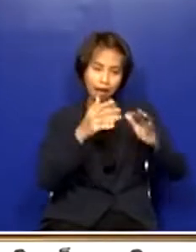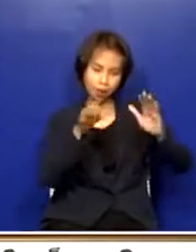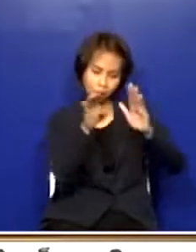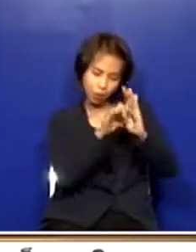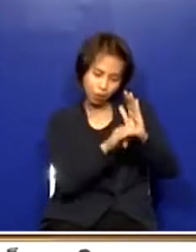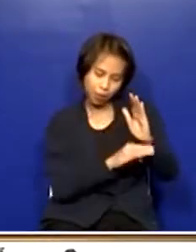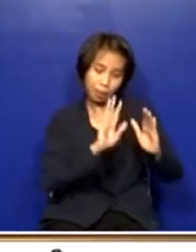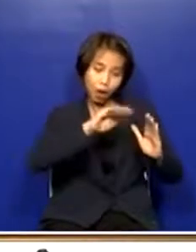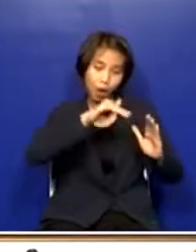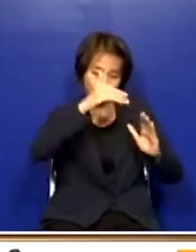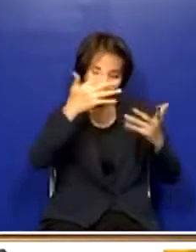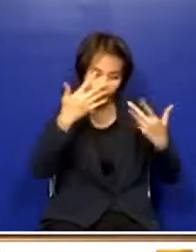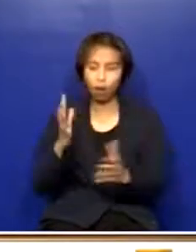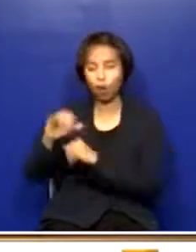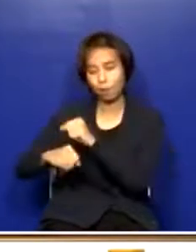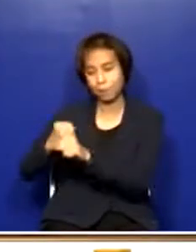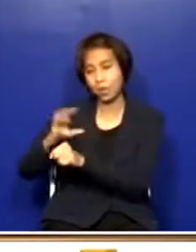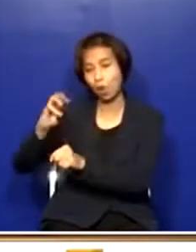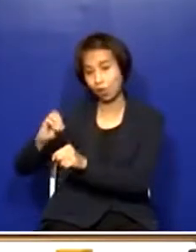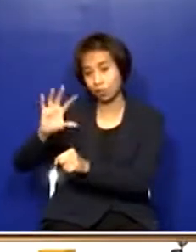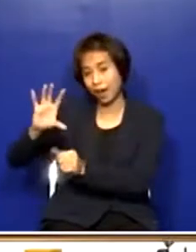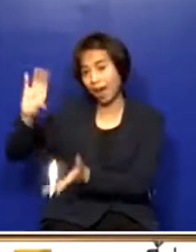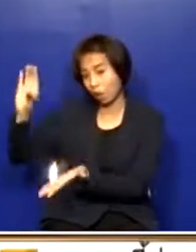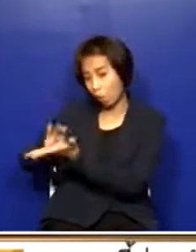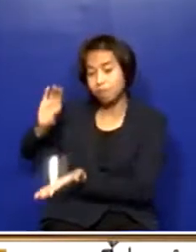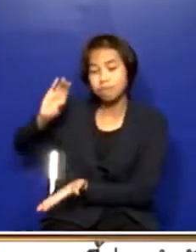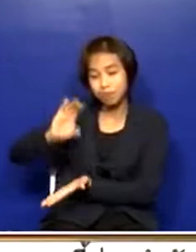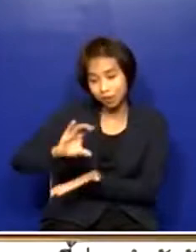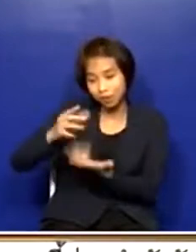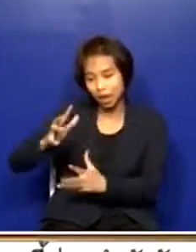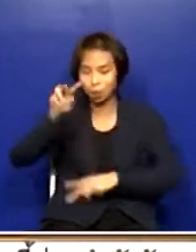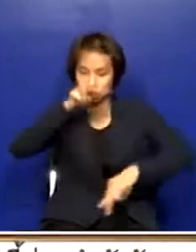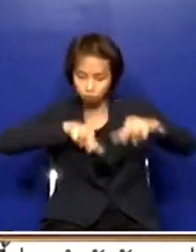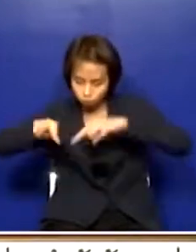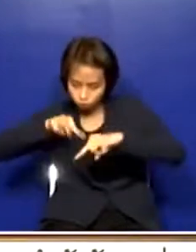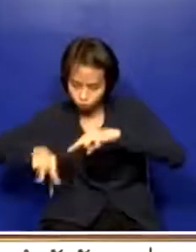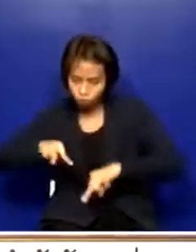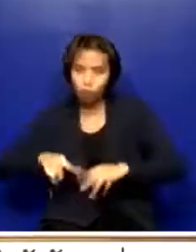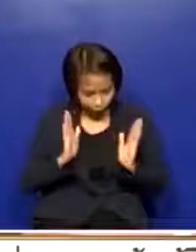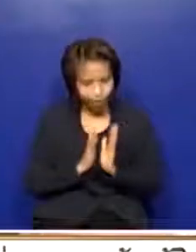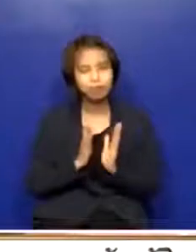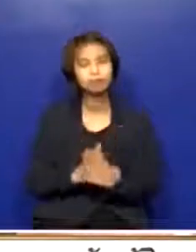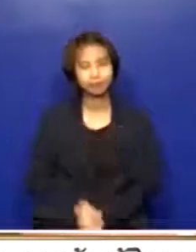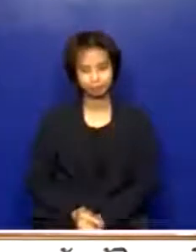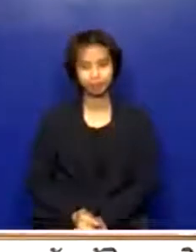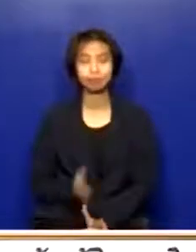แล้วเมื่อได้รบประมาณป 6.5้วกจะดำนนกสำรวจให้เร็วที่สุดนะครั กเลยกรบเปให้ทราบครั